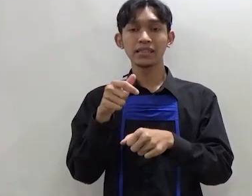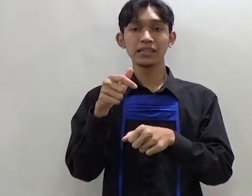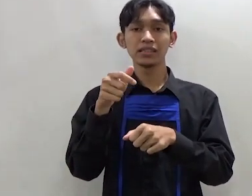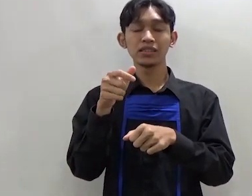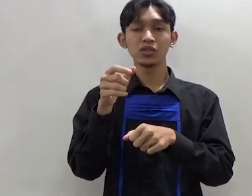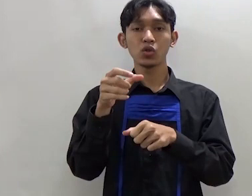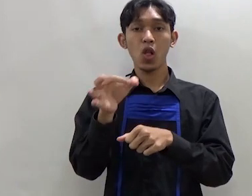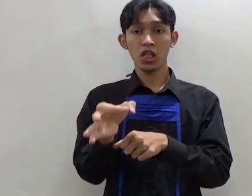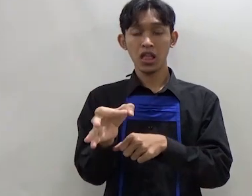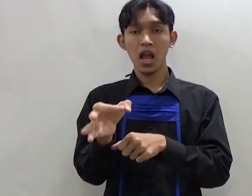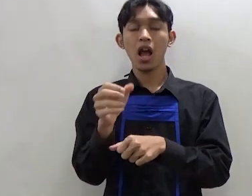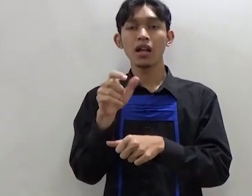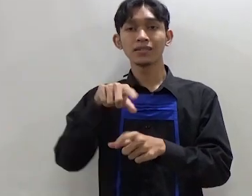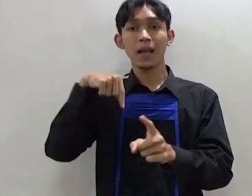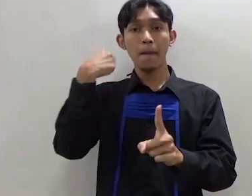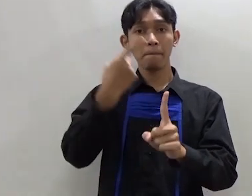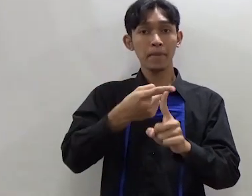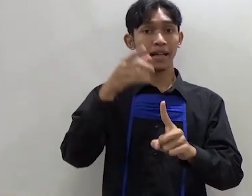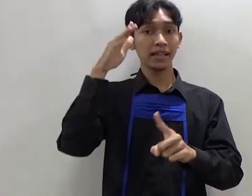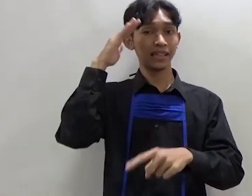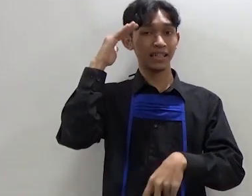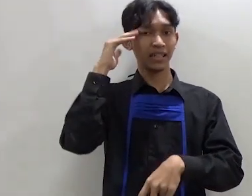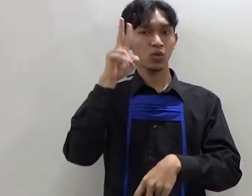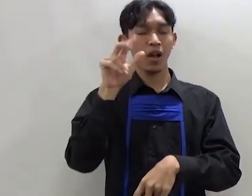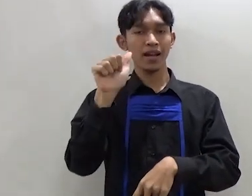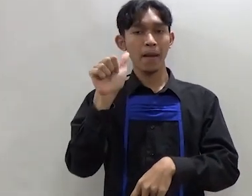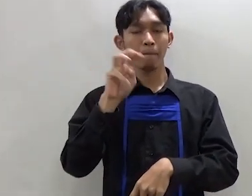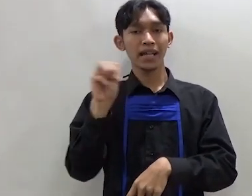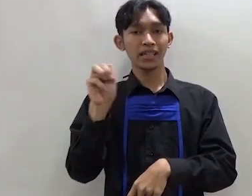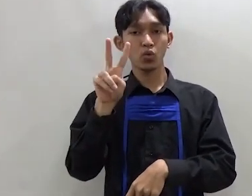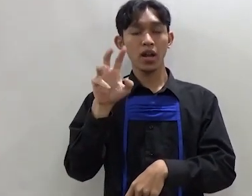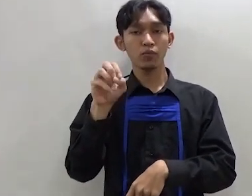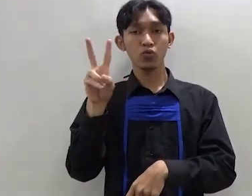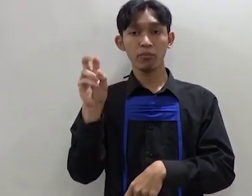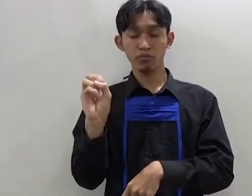18.295 hasilnya telah diketahui, yaitu